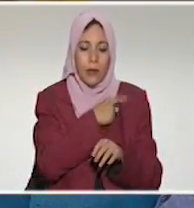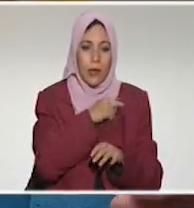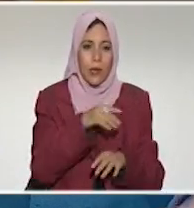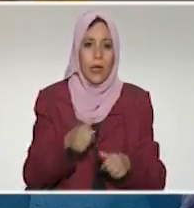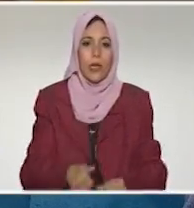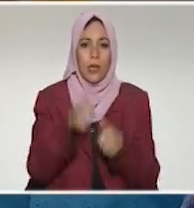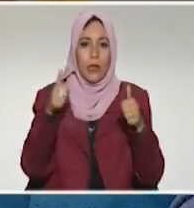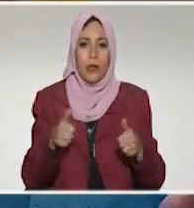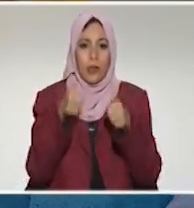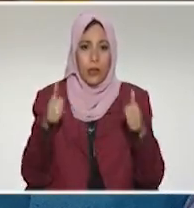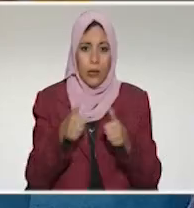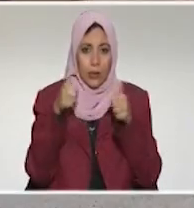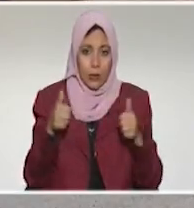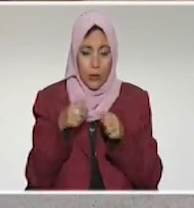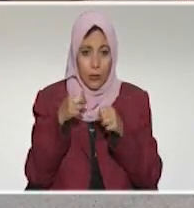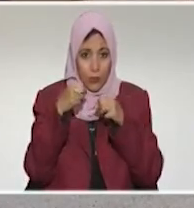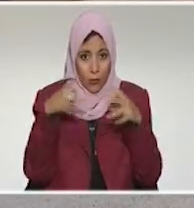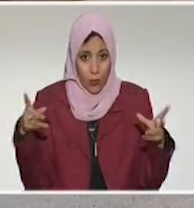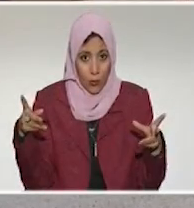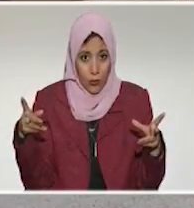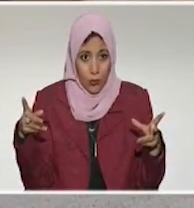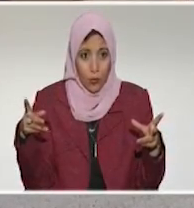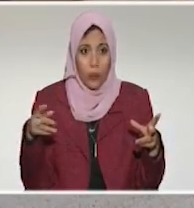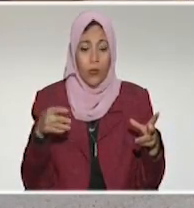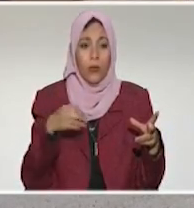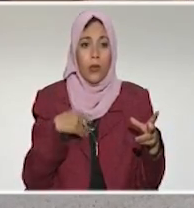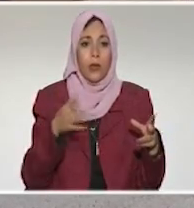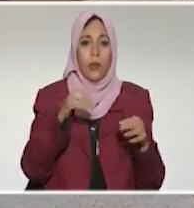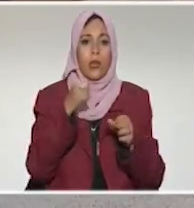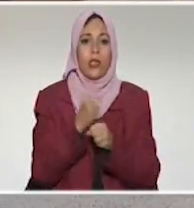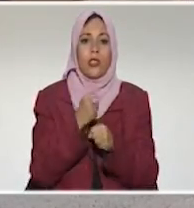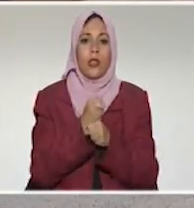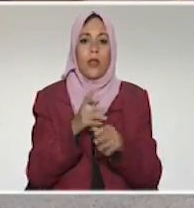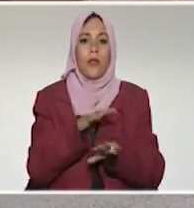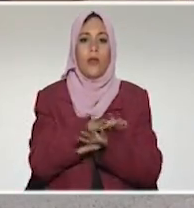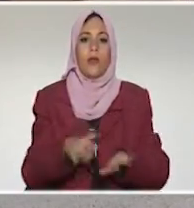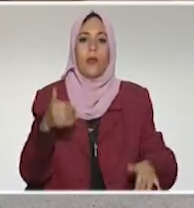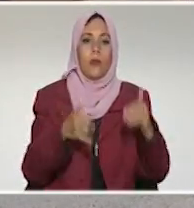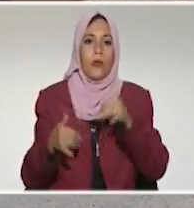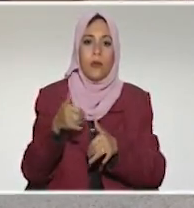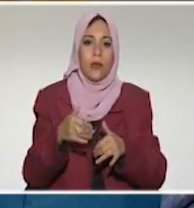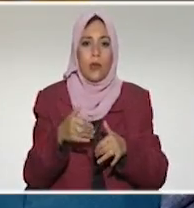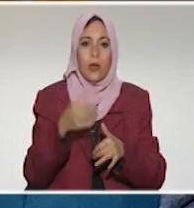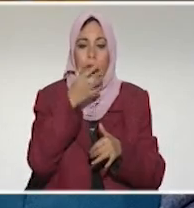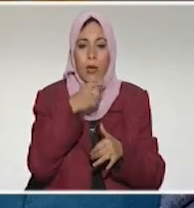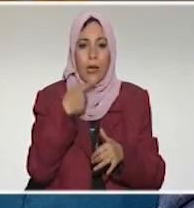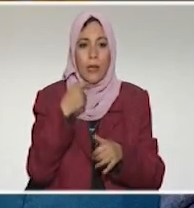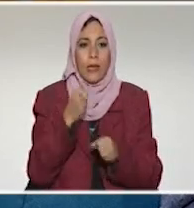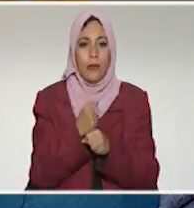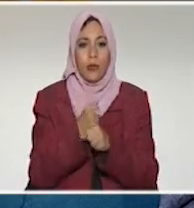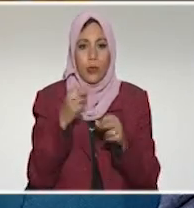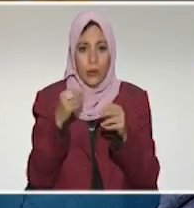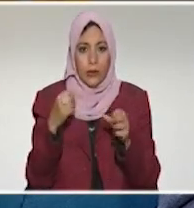نجحت بقى تخاريف بقى عايزني ايه في المسرح بقى. وجهة نظر